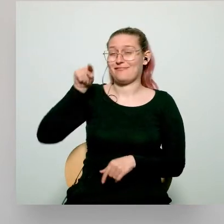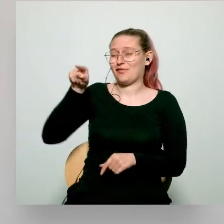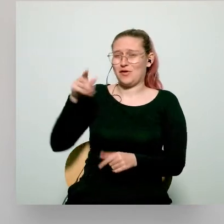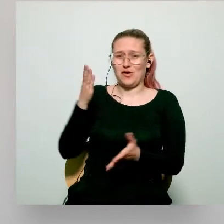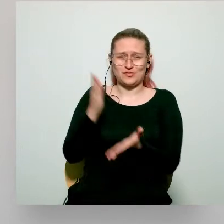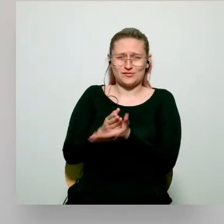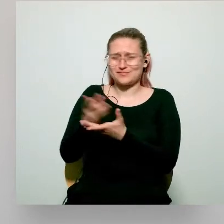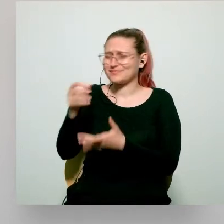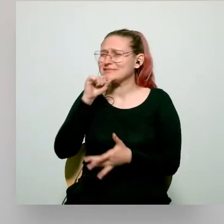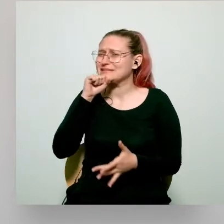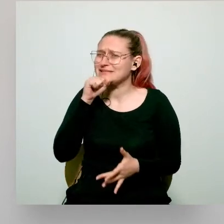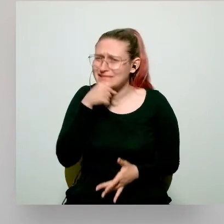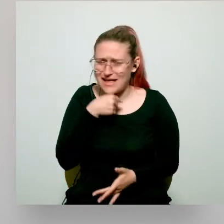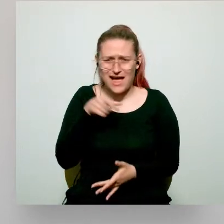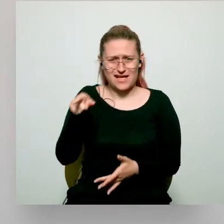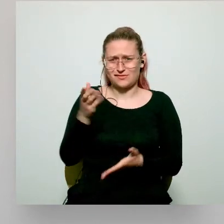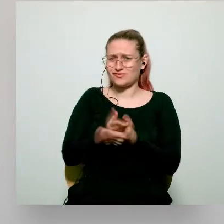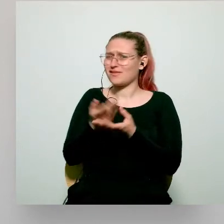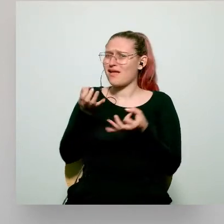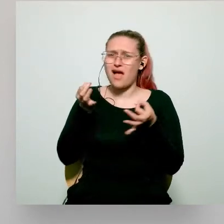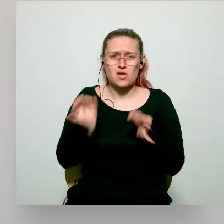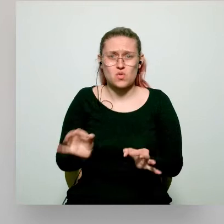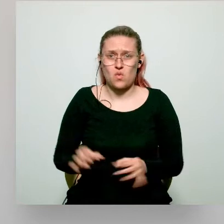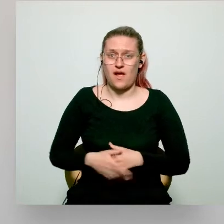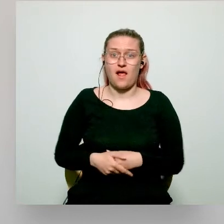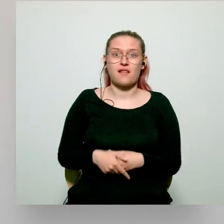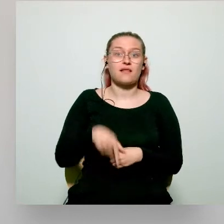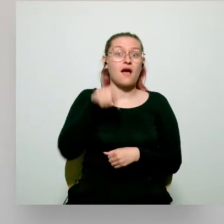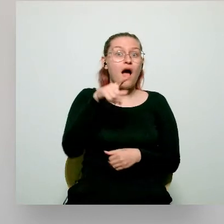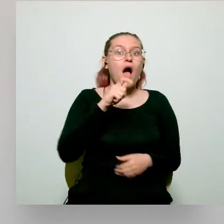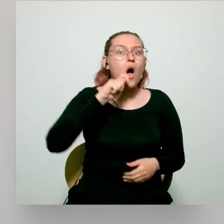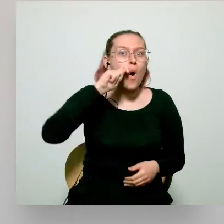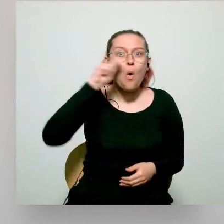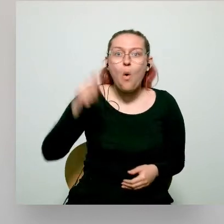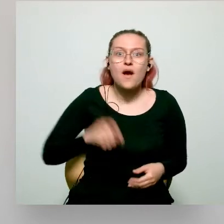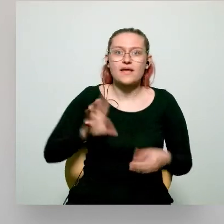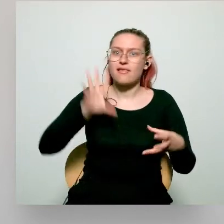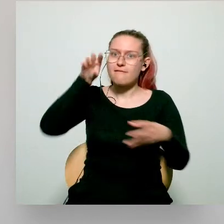żal. Natomiast na Ukrainie zetknął się z rozmaitością, różnorodnością,